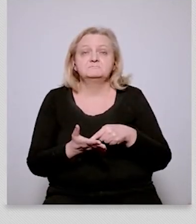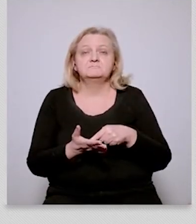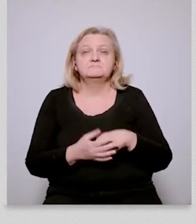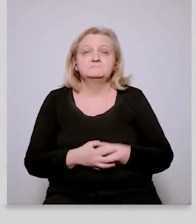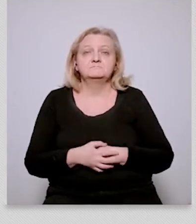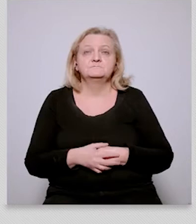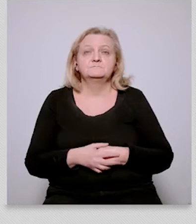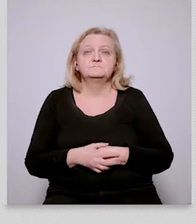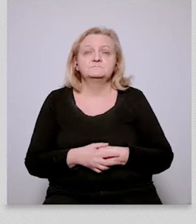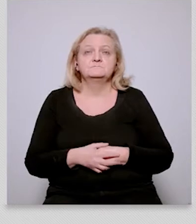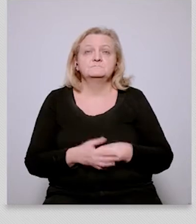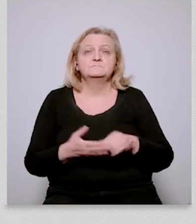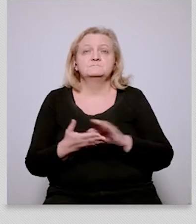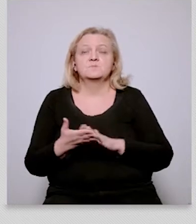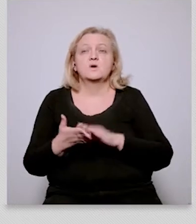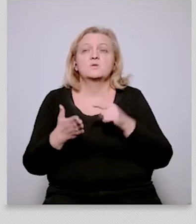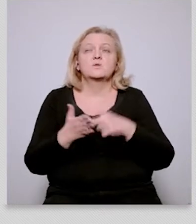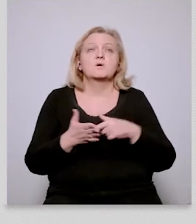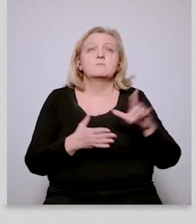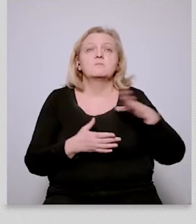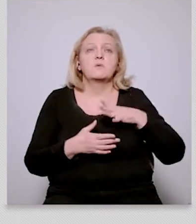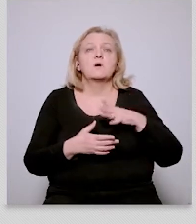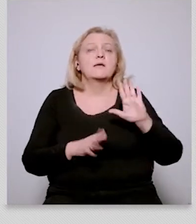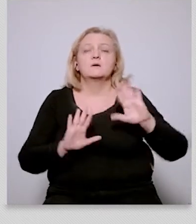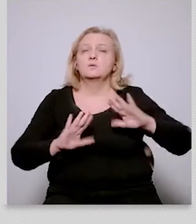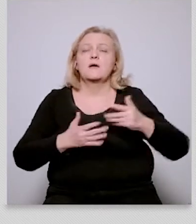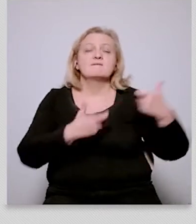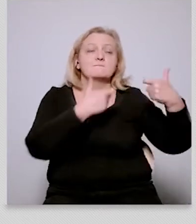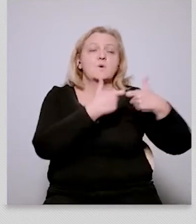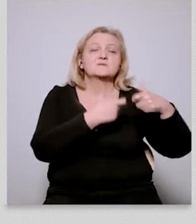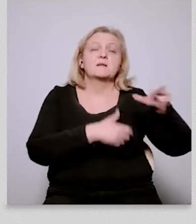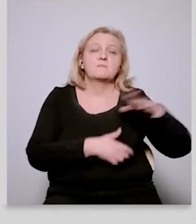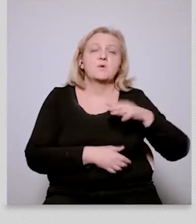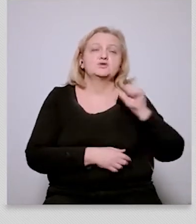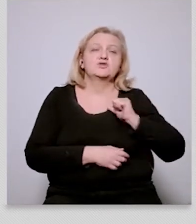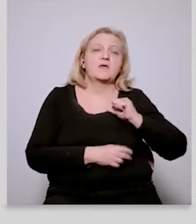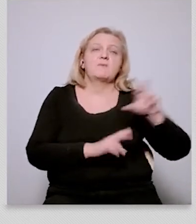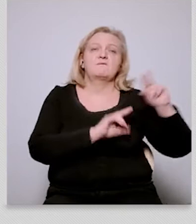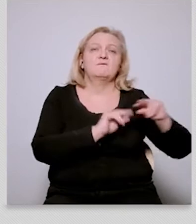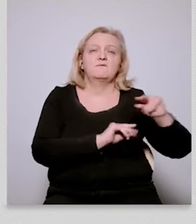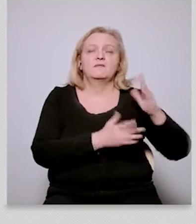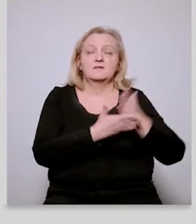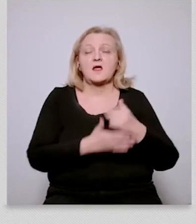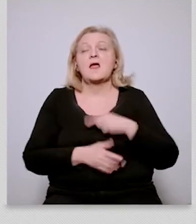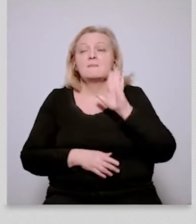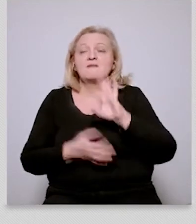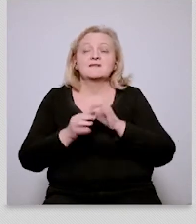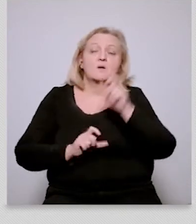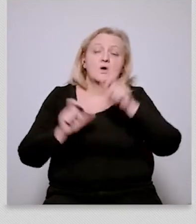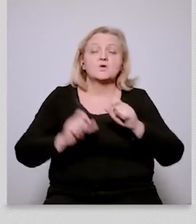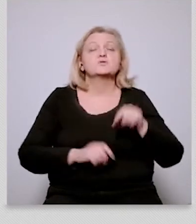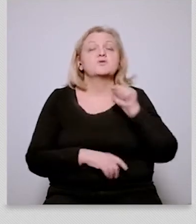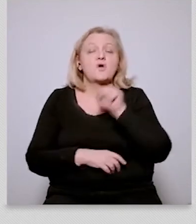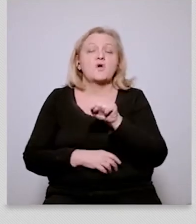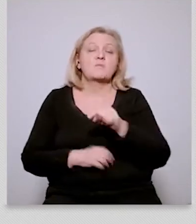zwracać, przepraszam, to było tak, że Bruksela jakby mówiła sama do siebie, nawet jeżeli różne gremia, aktywiści, ludzie starali się wchodzić w dialog z